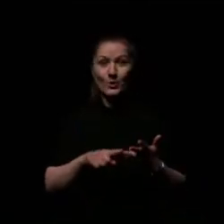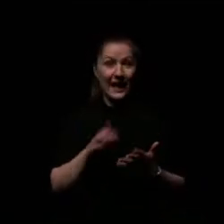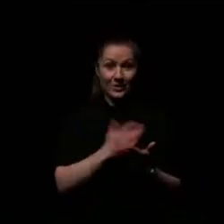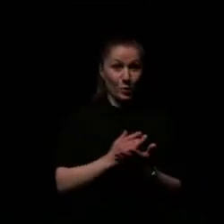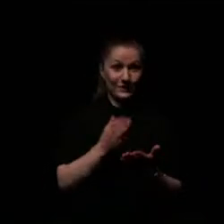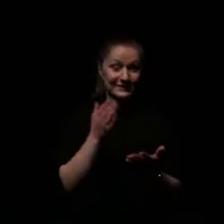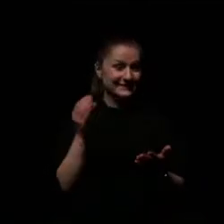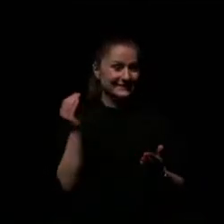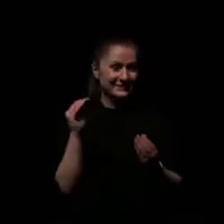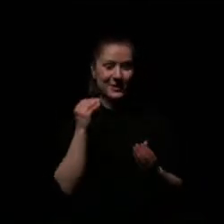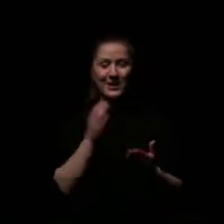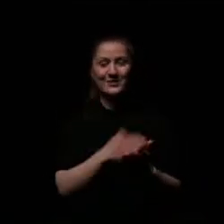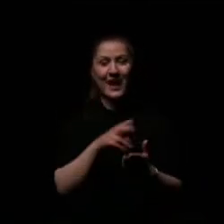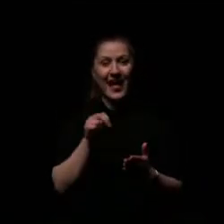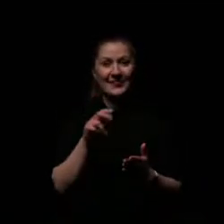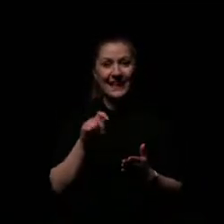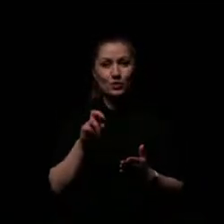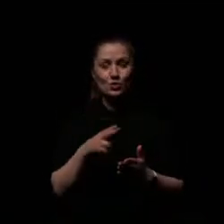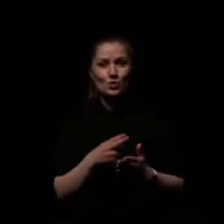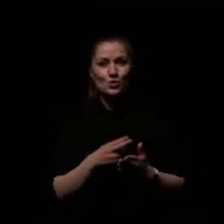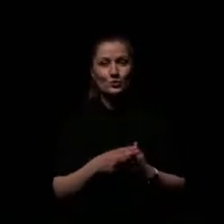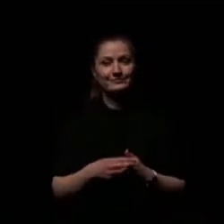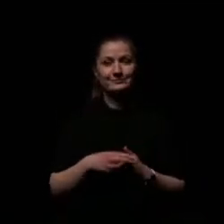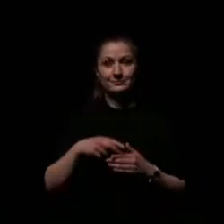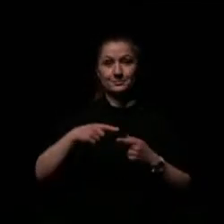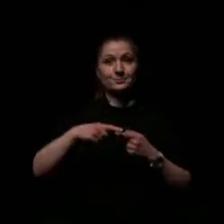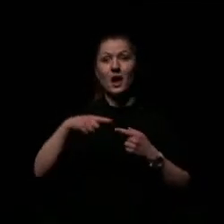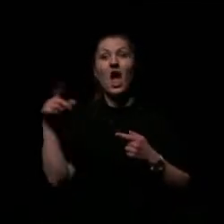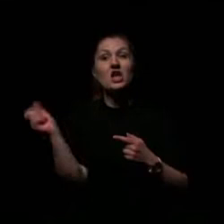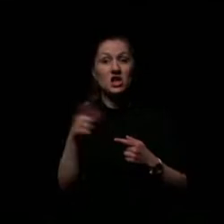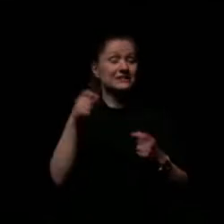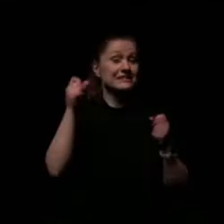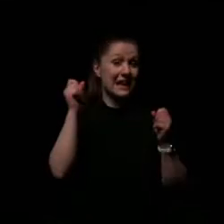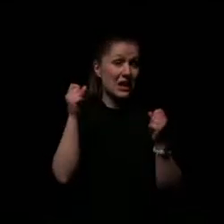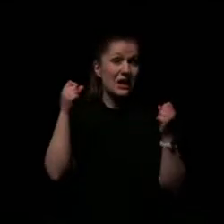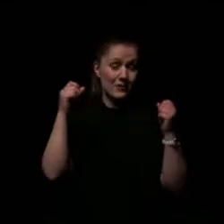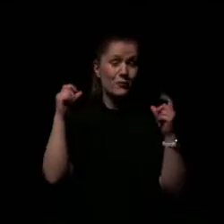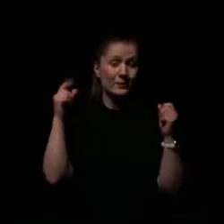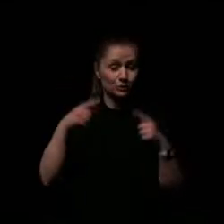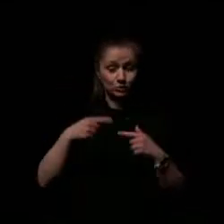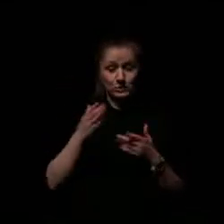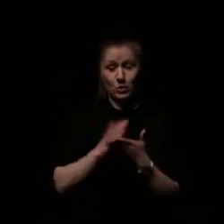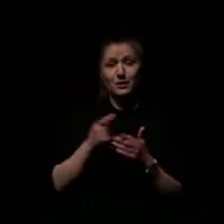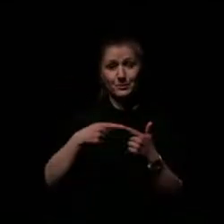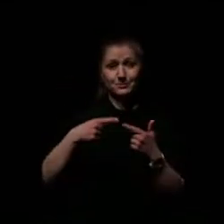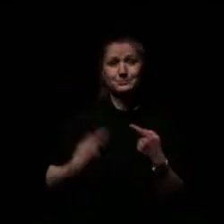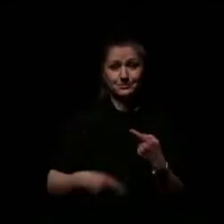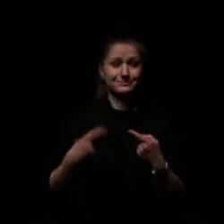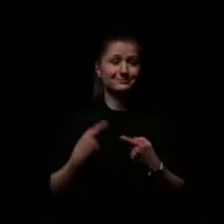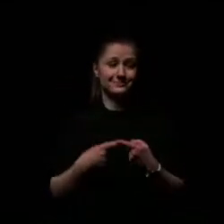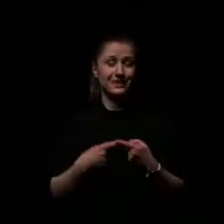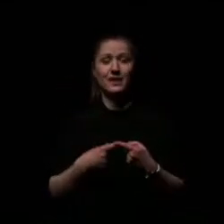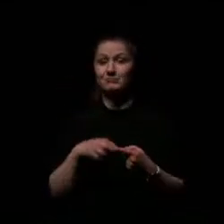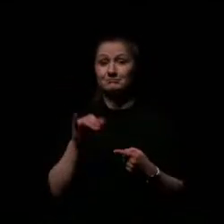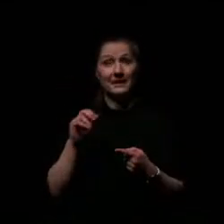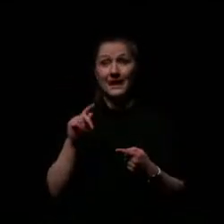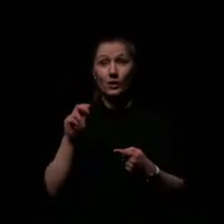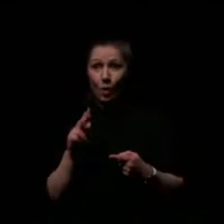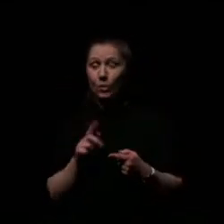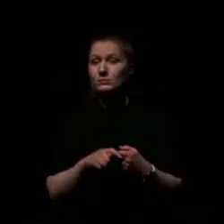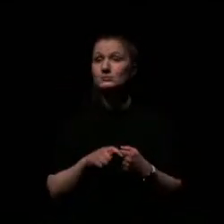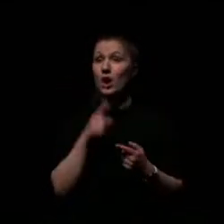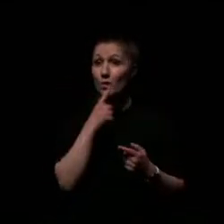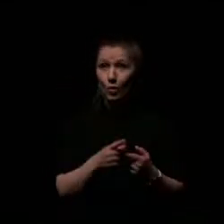NTNU, kafé- og serveringsgjengen, forsterkerkomiteen, regi, videokomiteen, studentmediene, markedsføringsgjengen, ITK,